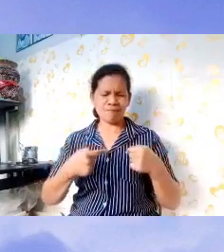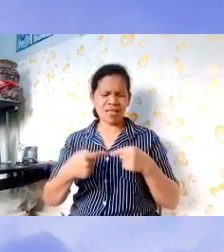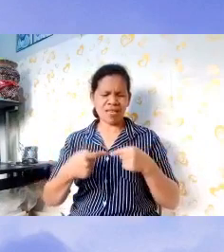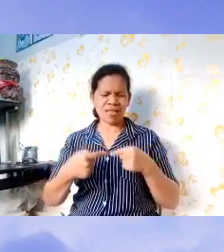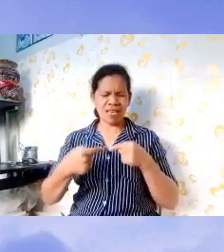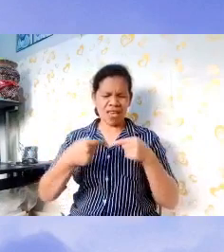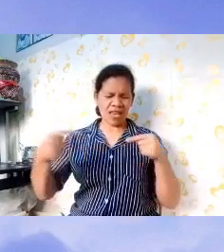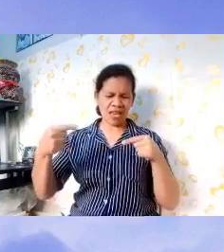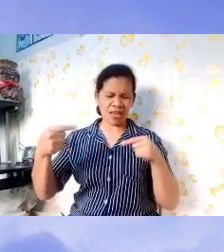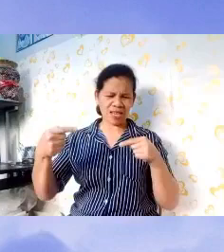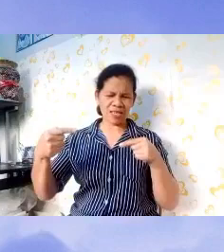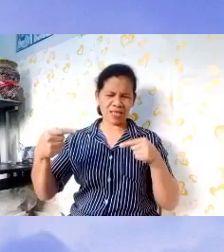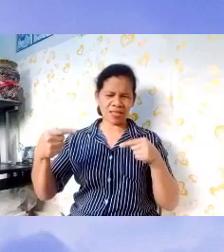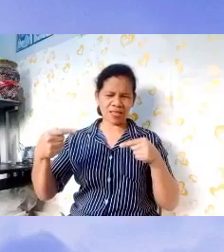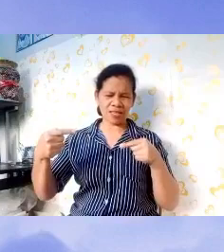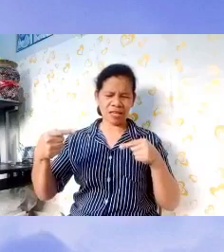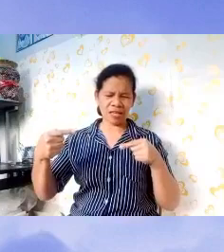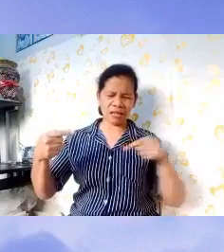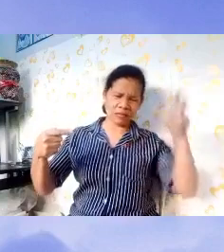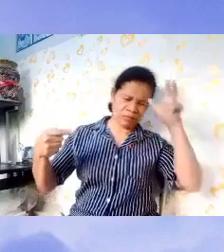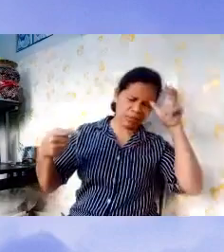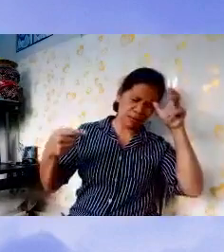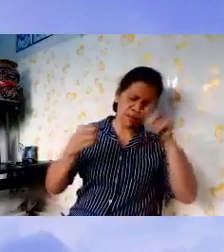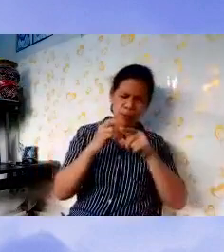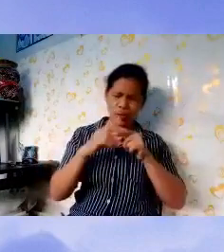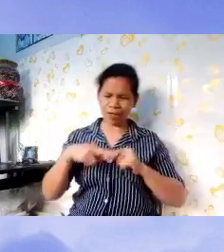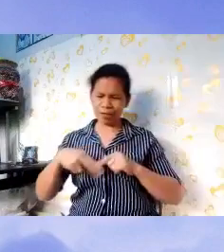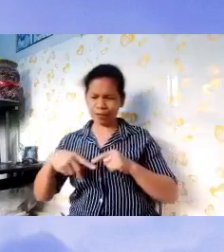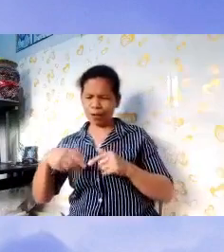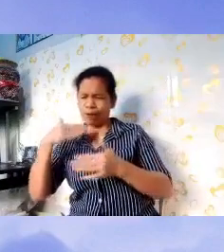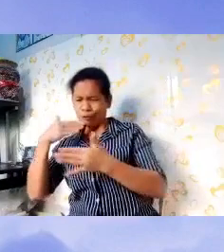sa evil, no?